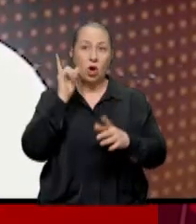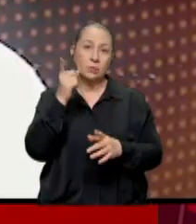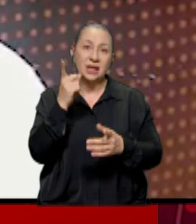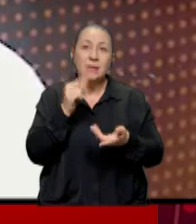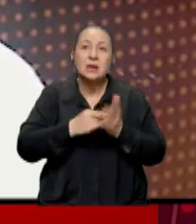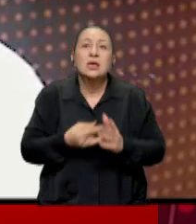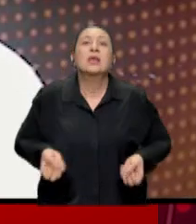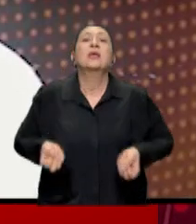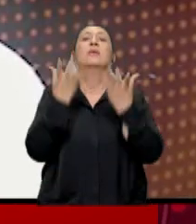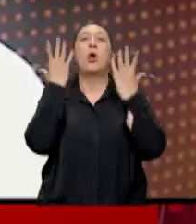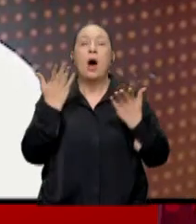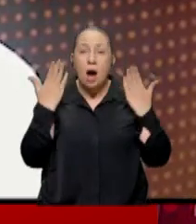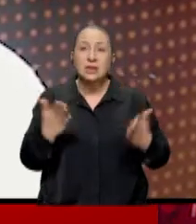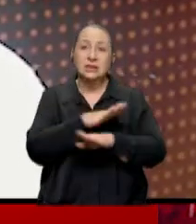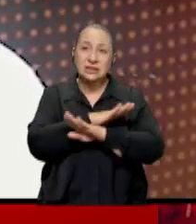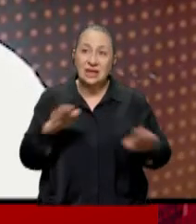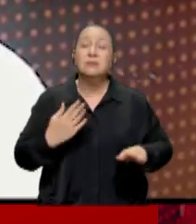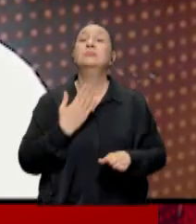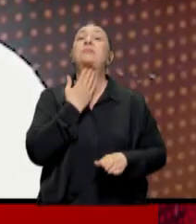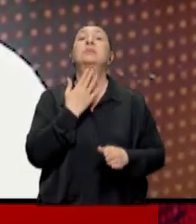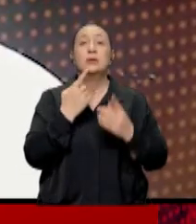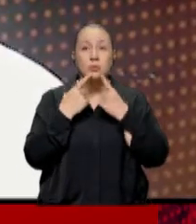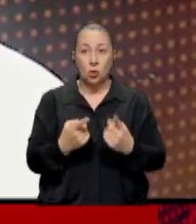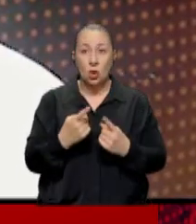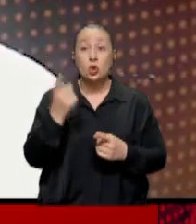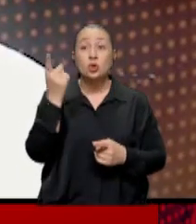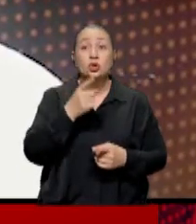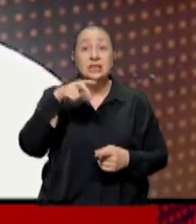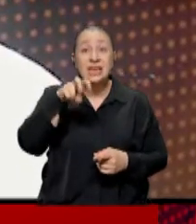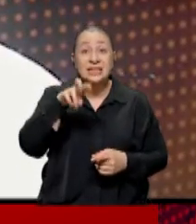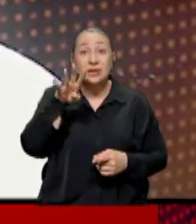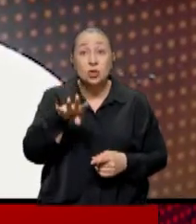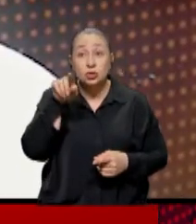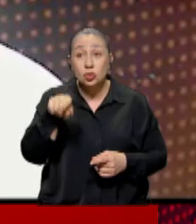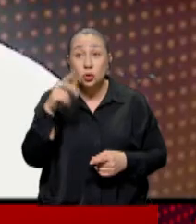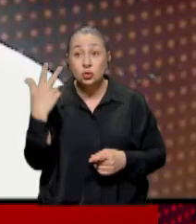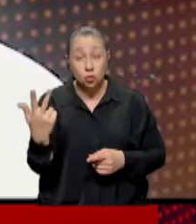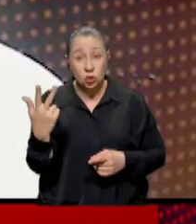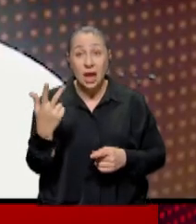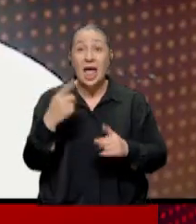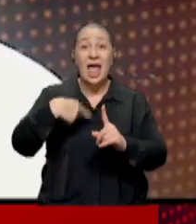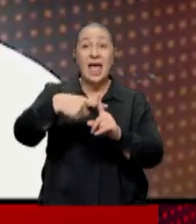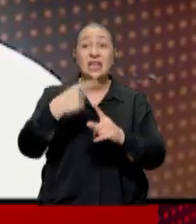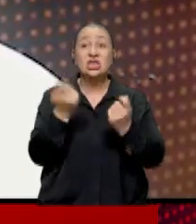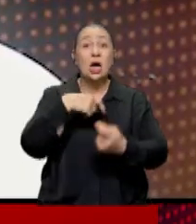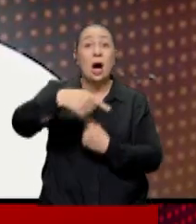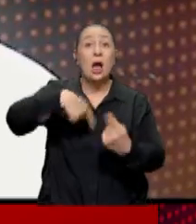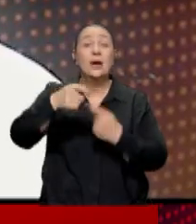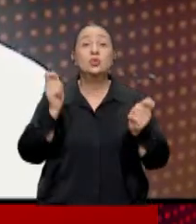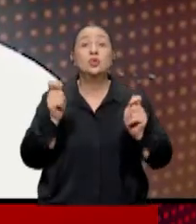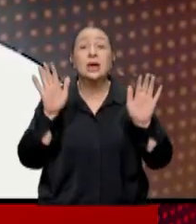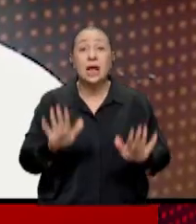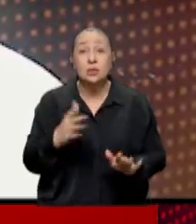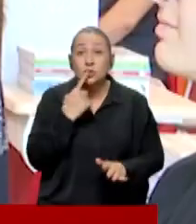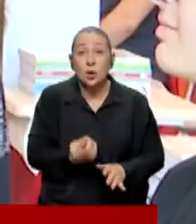öğretmenlerimiz geçinemiyoruz. Artık yeter noktasına gelmiş durumda. %84.3'ü bakın ek iş aramak durumunda